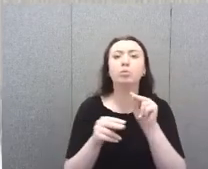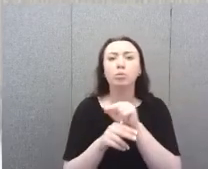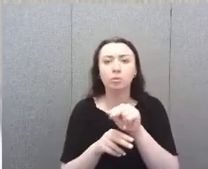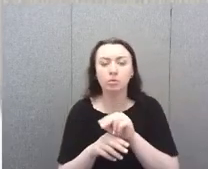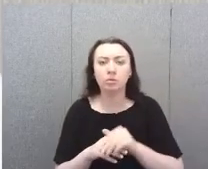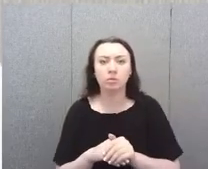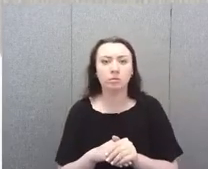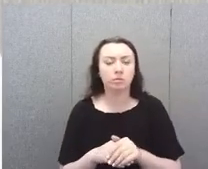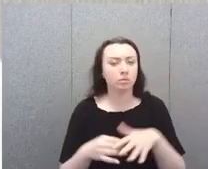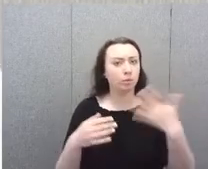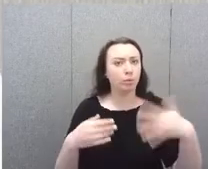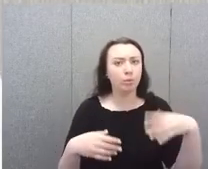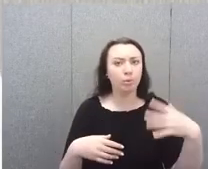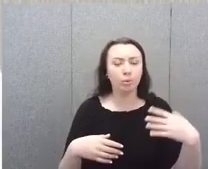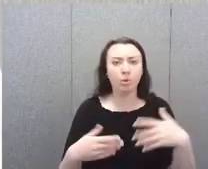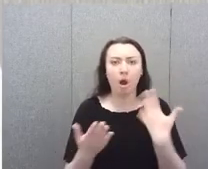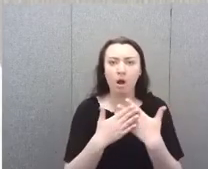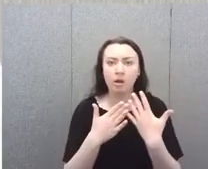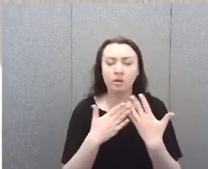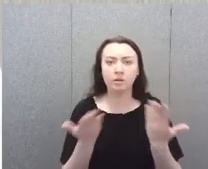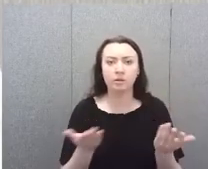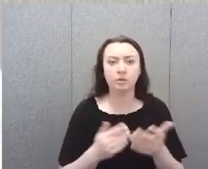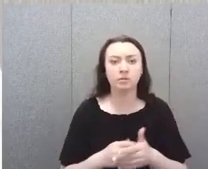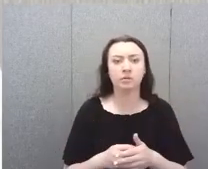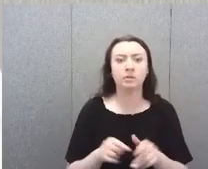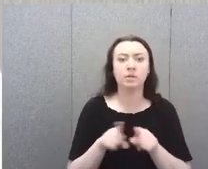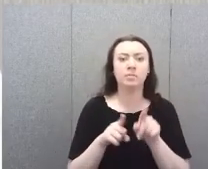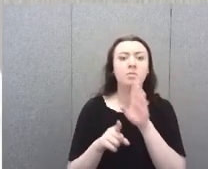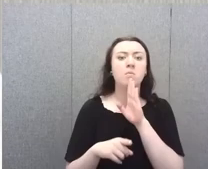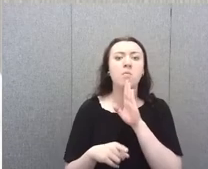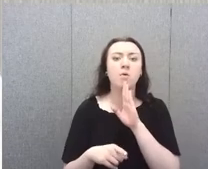раненых, о беженцах. Их роль огромная.